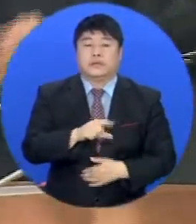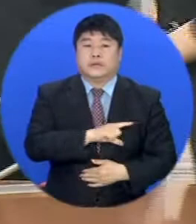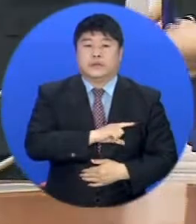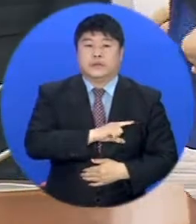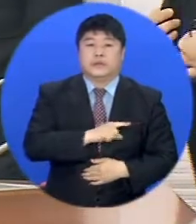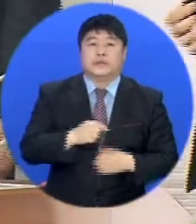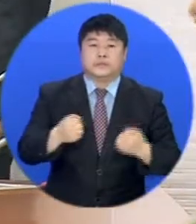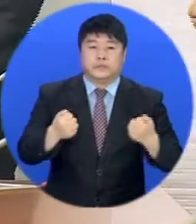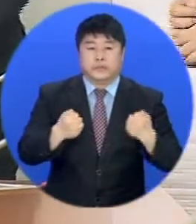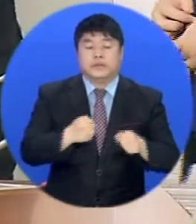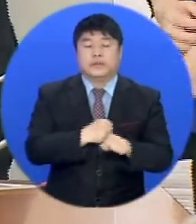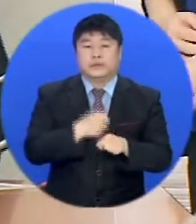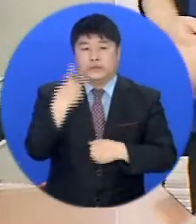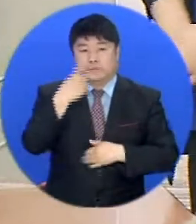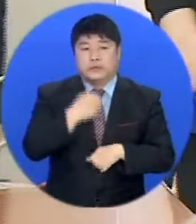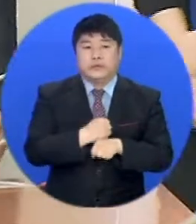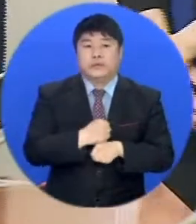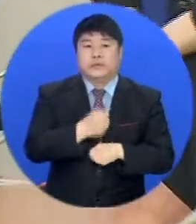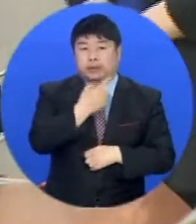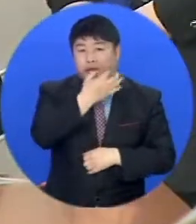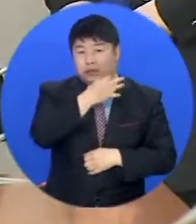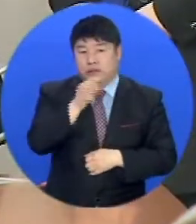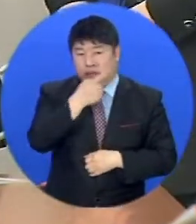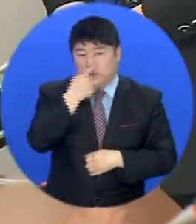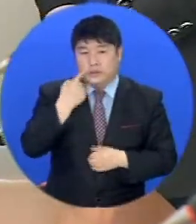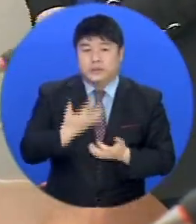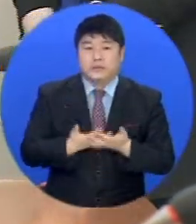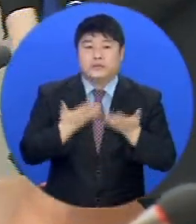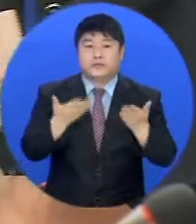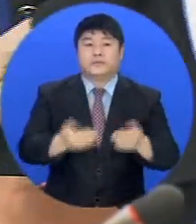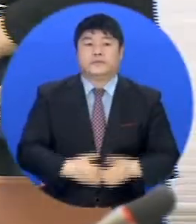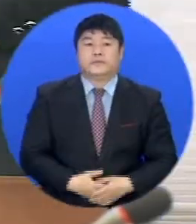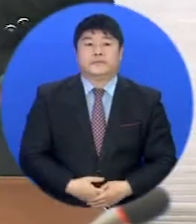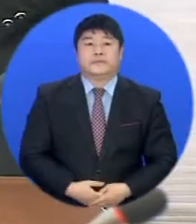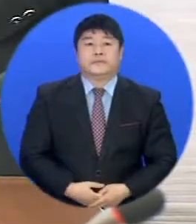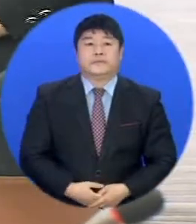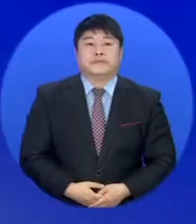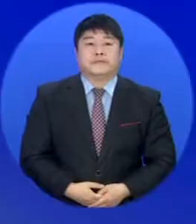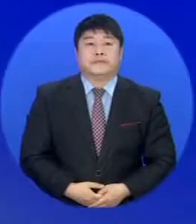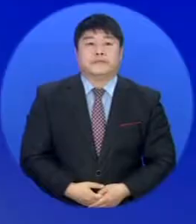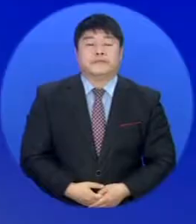대한 조사를 실시해 인증서를 수여하고 있습니다.